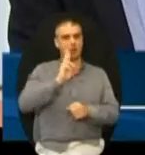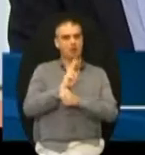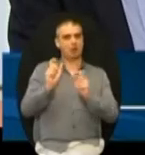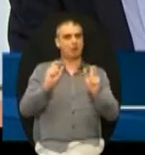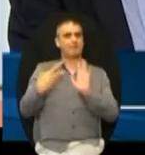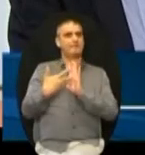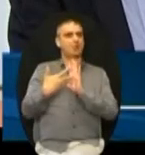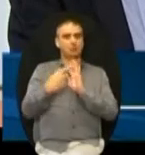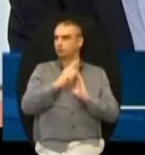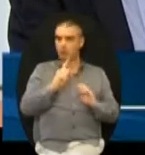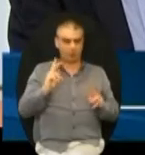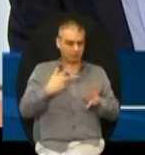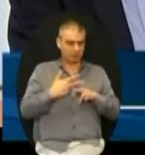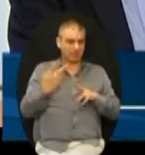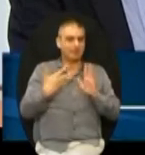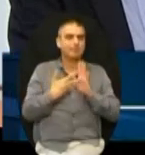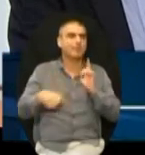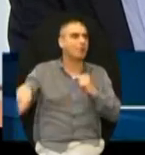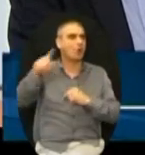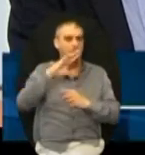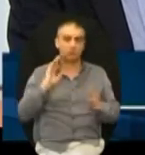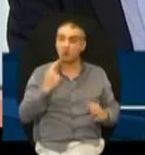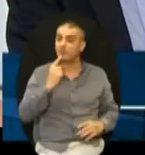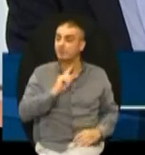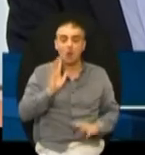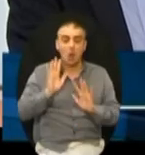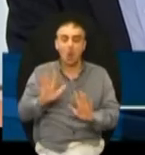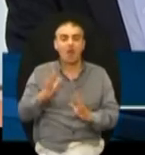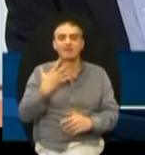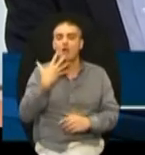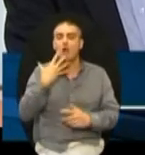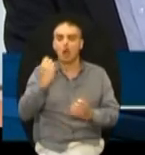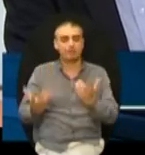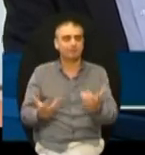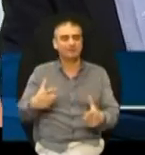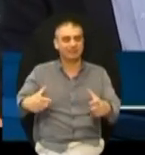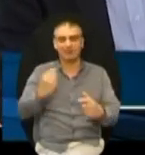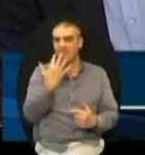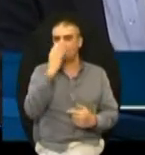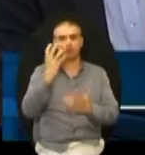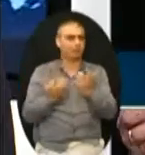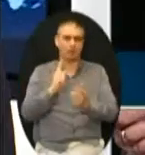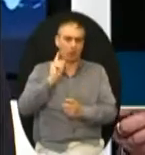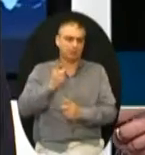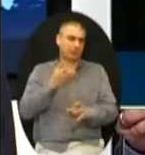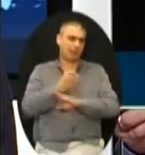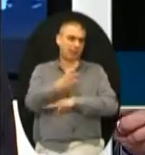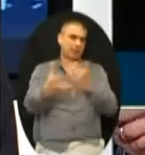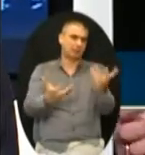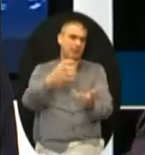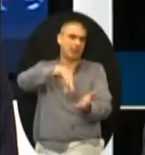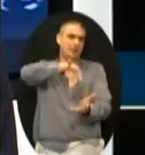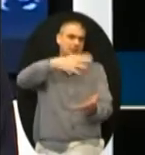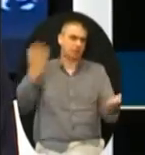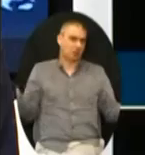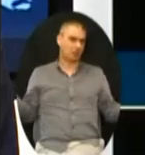מפני ביקורת, שהוא לא חף מפני ביקורת. אתה יודע, אומרים, מי שלא אוהב את החום של הסירים ולא אוהב את הריחות במטבח, לא חייב להכניס את עצמו למטבח.